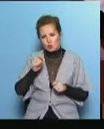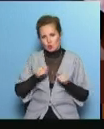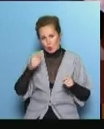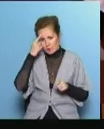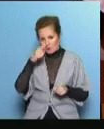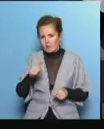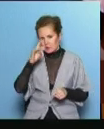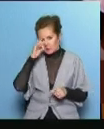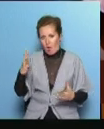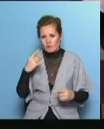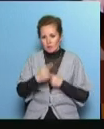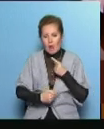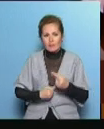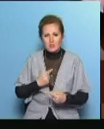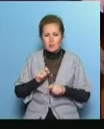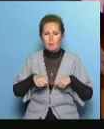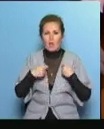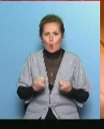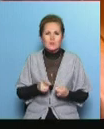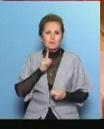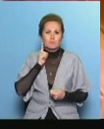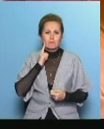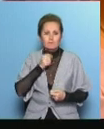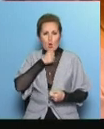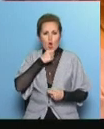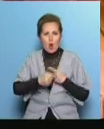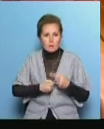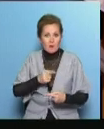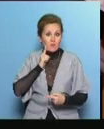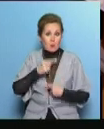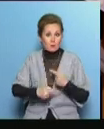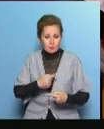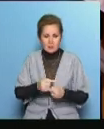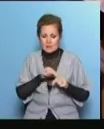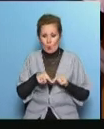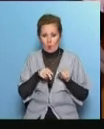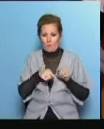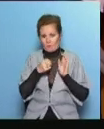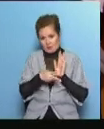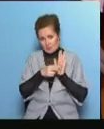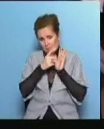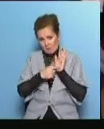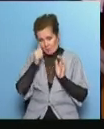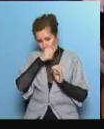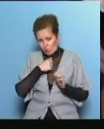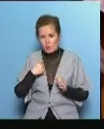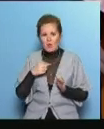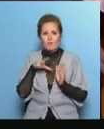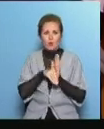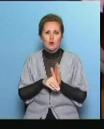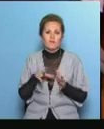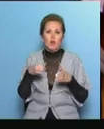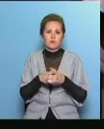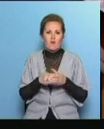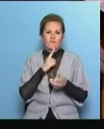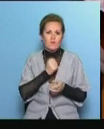которые передаются из поколения в поколение. С июля 2017 года мы с вами вошли в состав военно-строительного